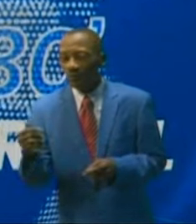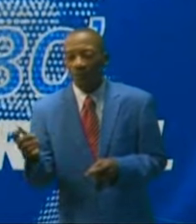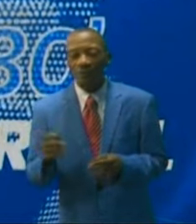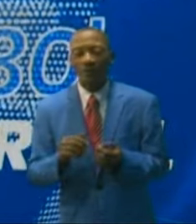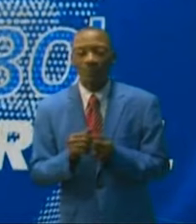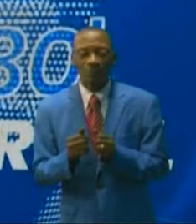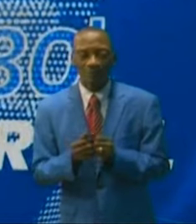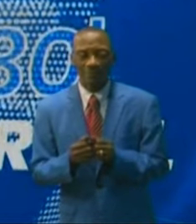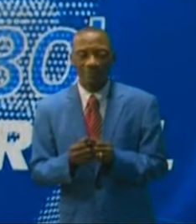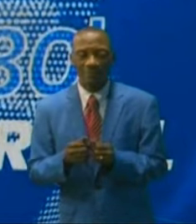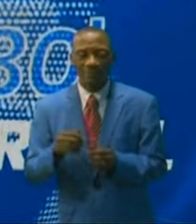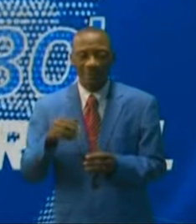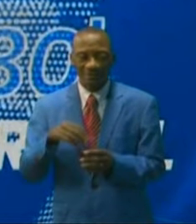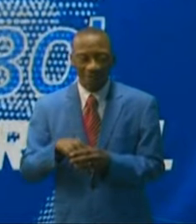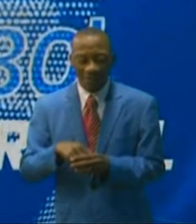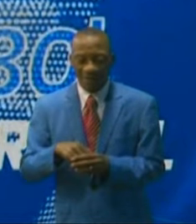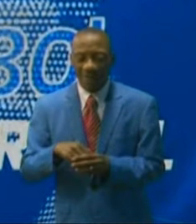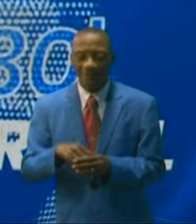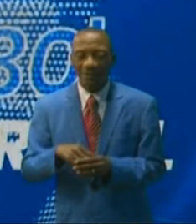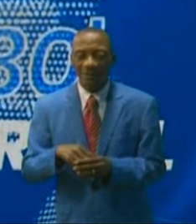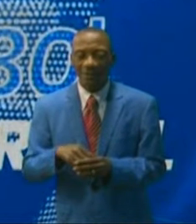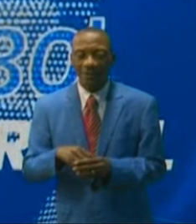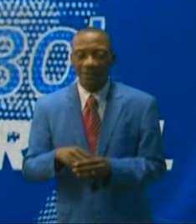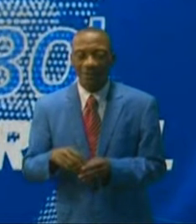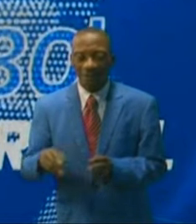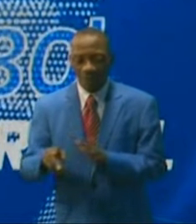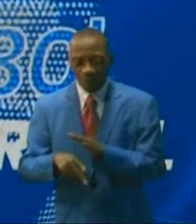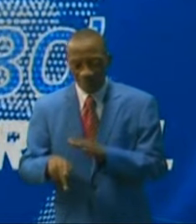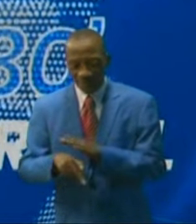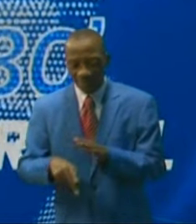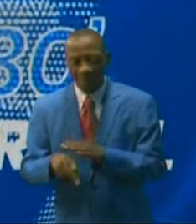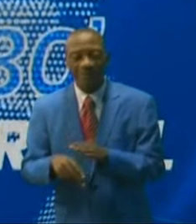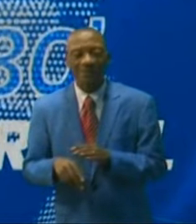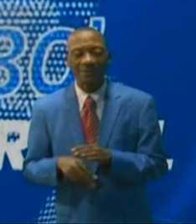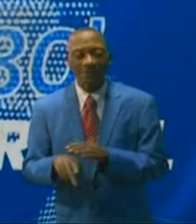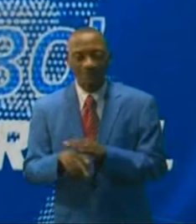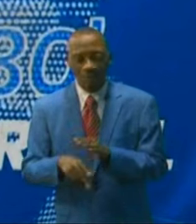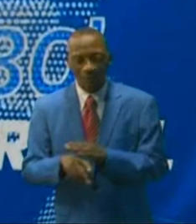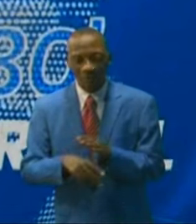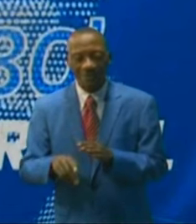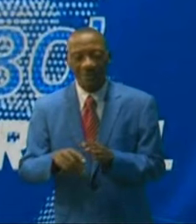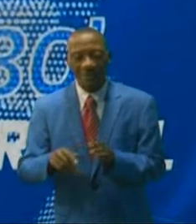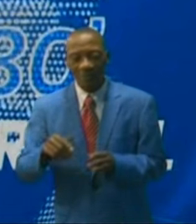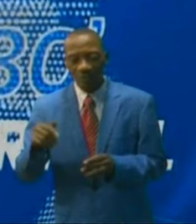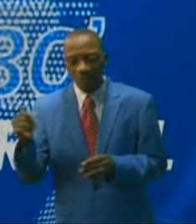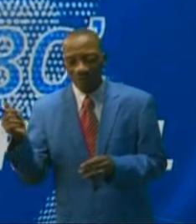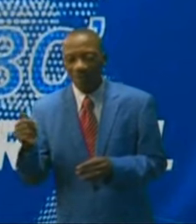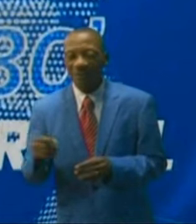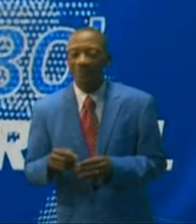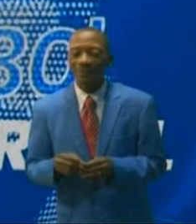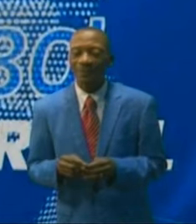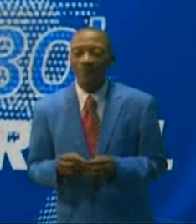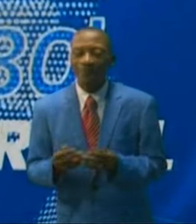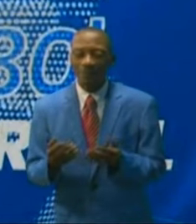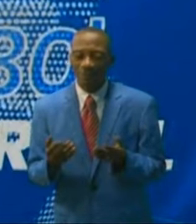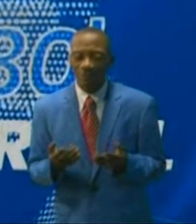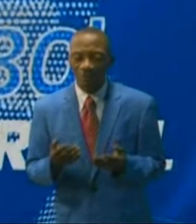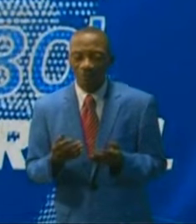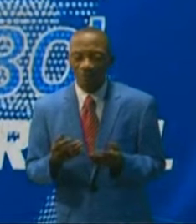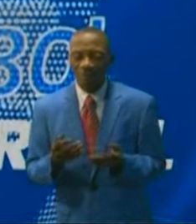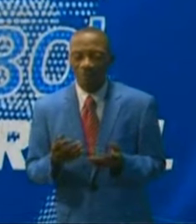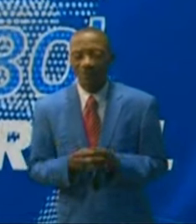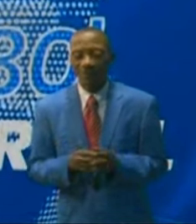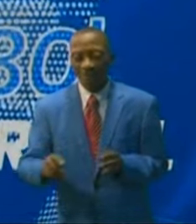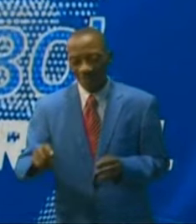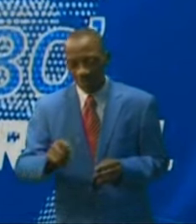avec brio le lundi 19 août par les agents et cadres de ce service public de l'emploi. Bobo Anan Mokundi nous fait vivre